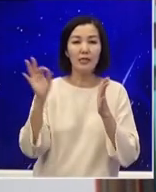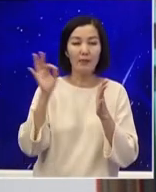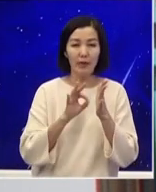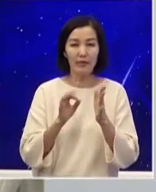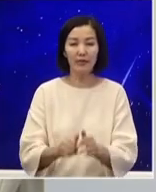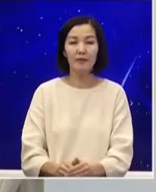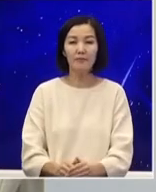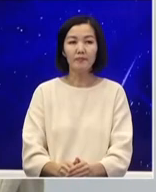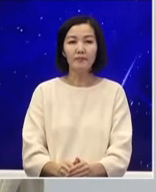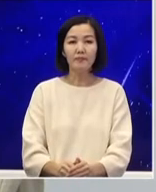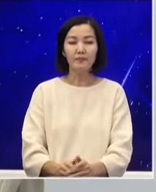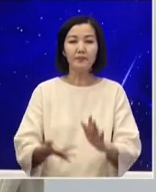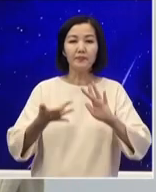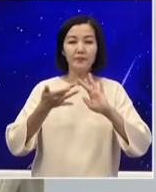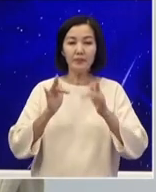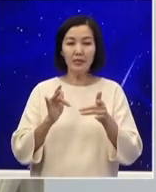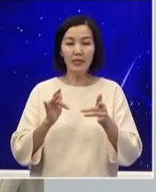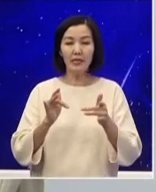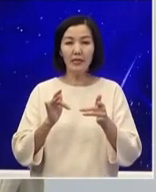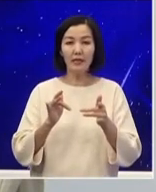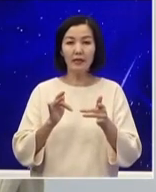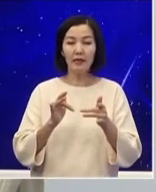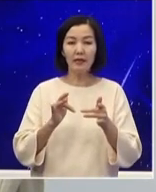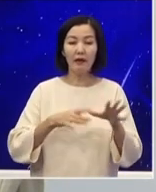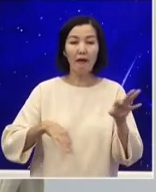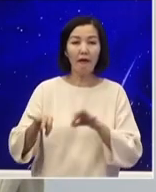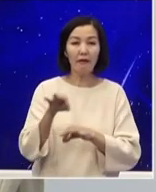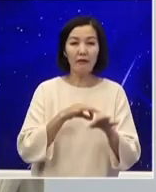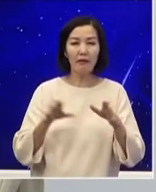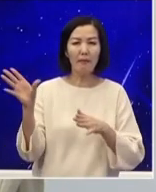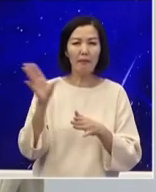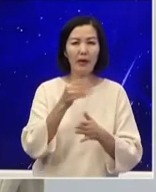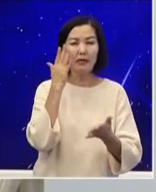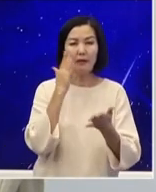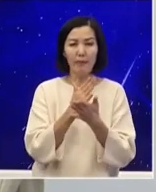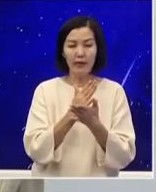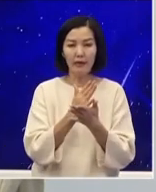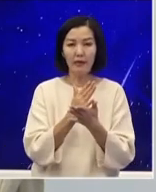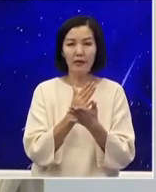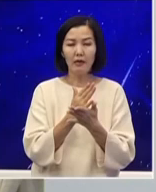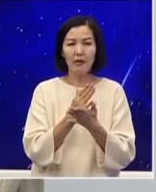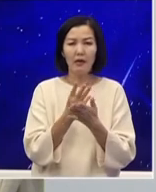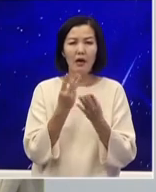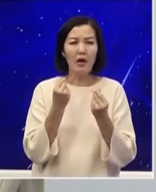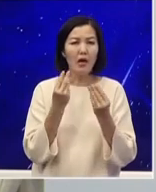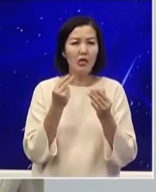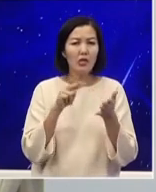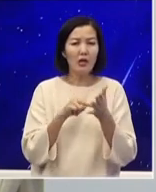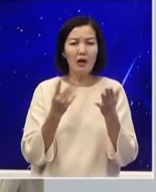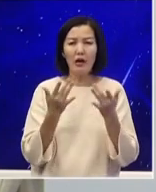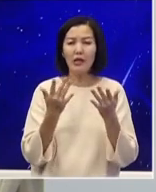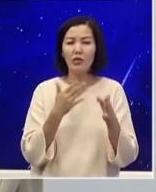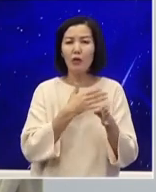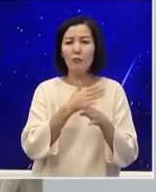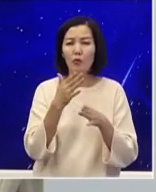80%. Интернетте жаңағы мен интерактивный картада бәрі көрініп тұр. Бюджетная программа, то